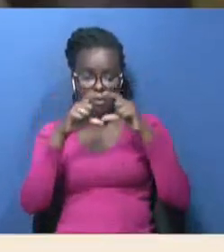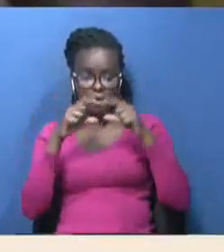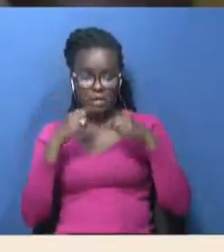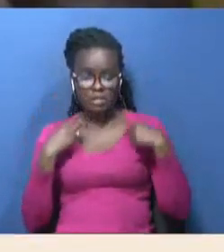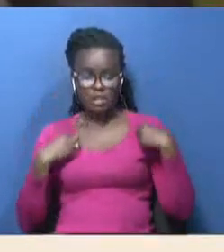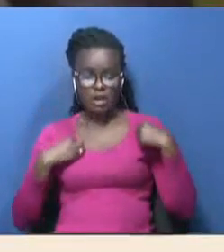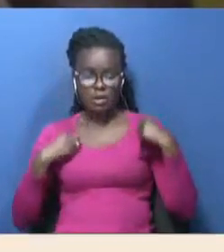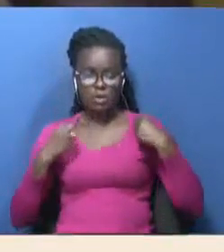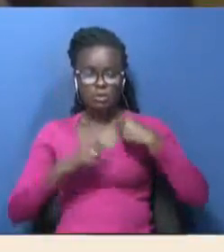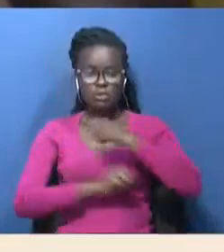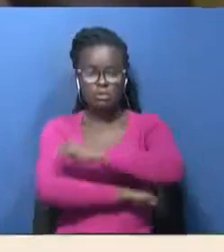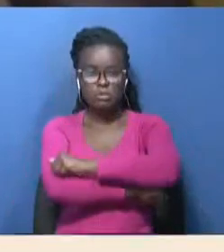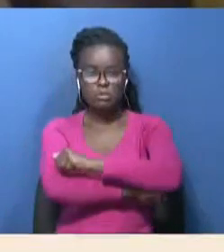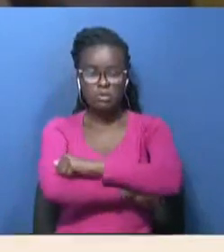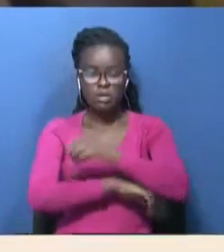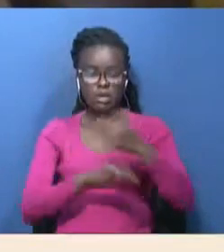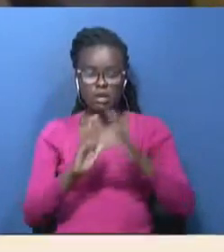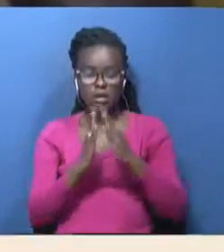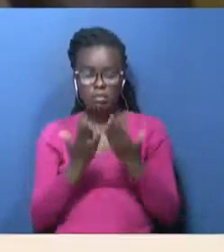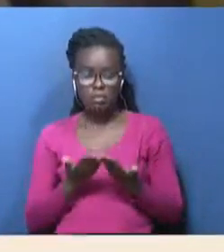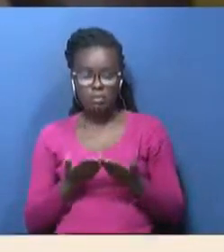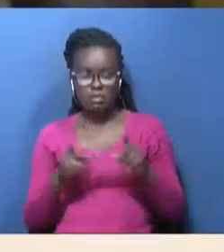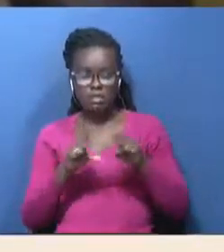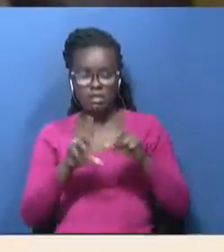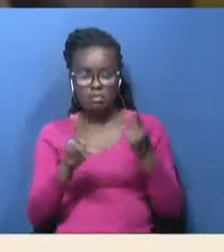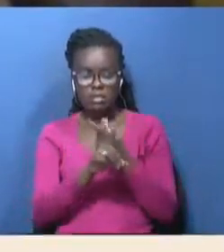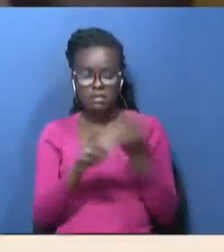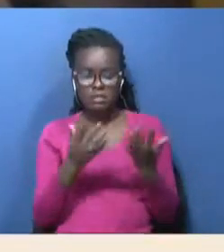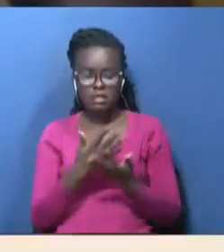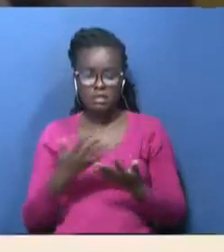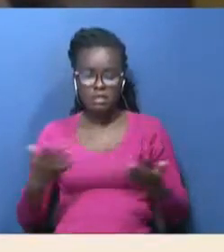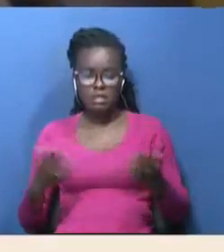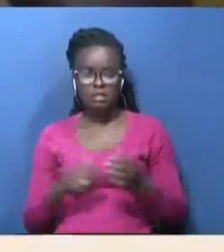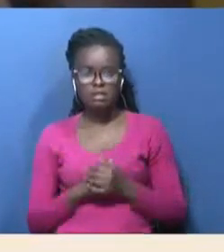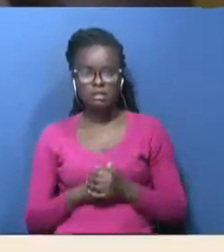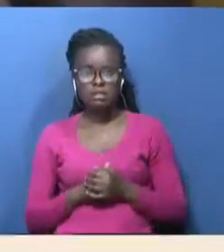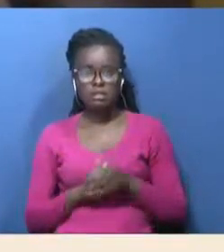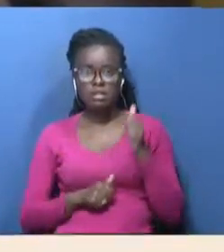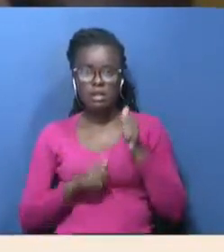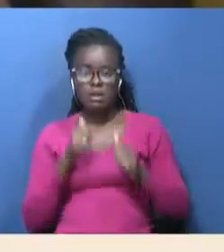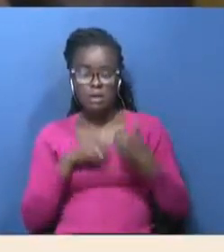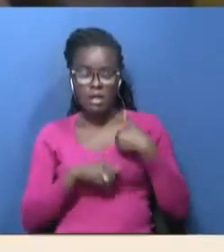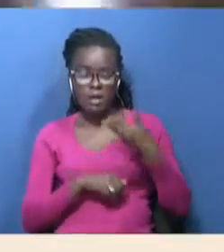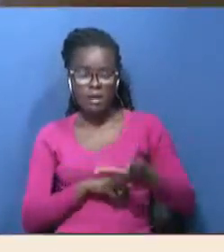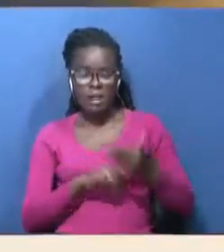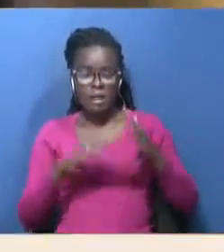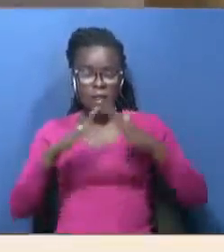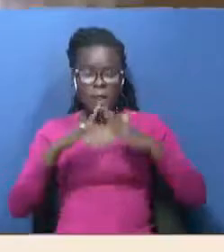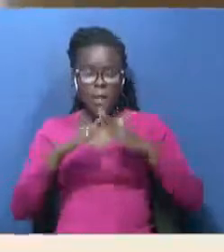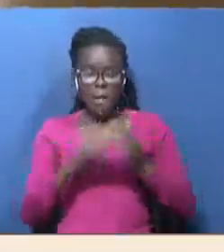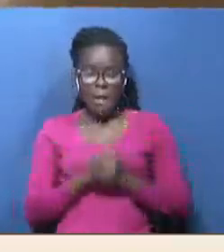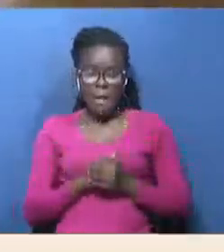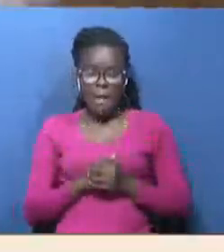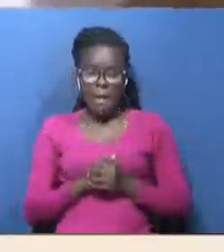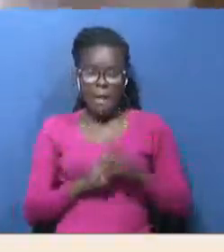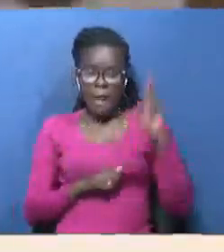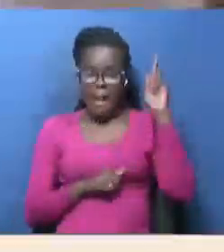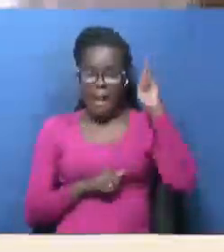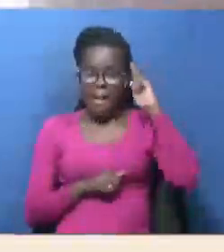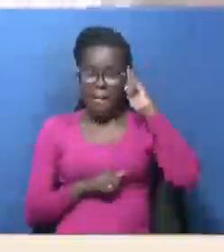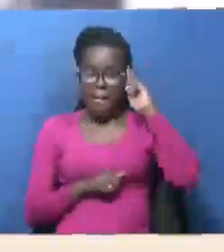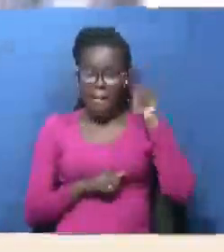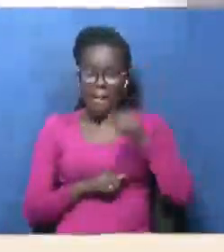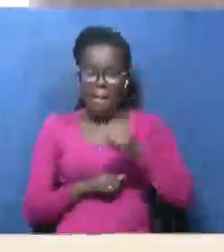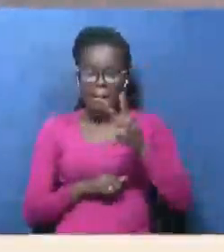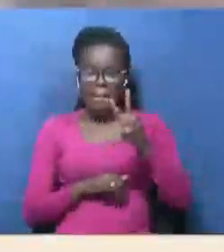nguo cia thukuru, mafuku hamwe na indo ingĩ ciao no cio itigĩtwo nyũmba-inĩ ĩno ciĩta kĩririkano kĩa